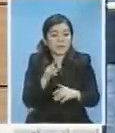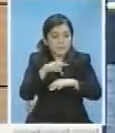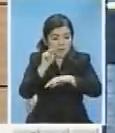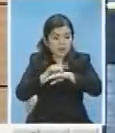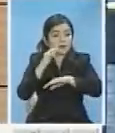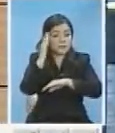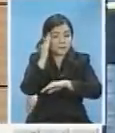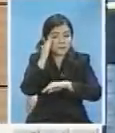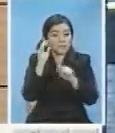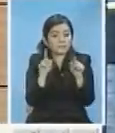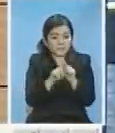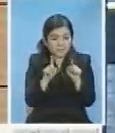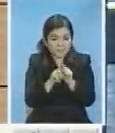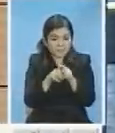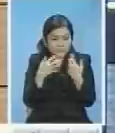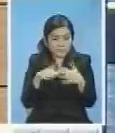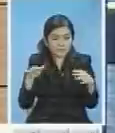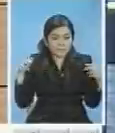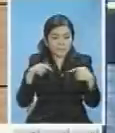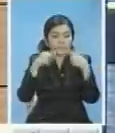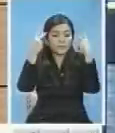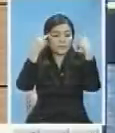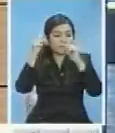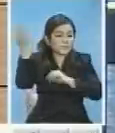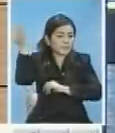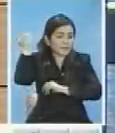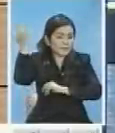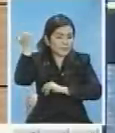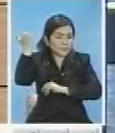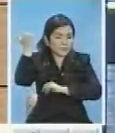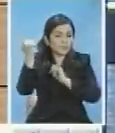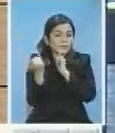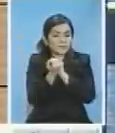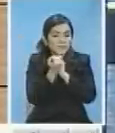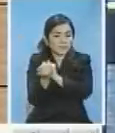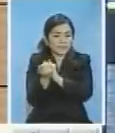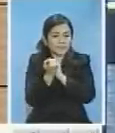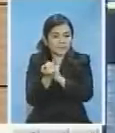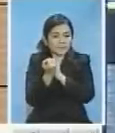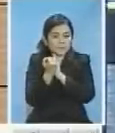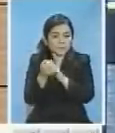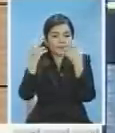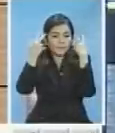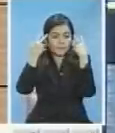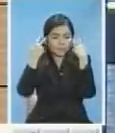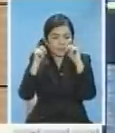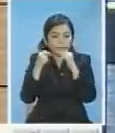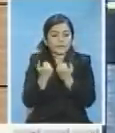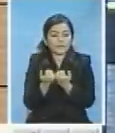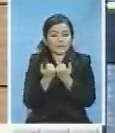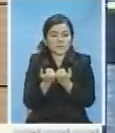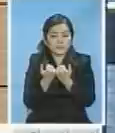ะครับว่าท่านอดีตนายกรัฐมนตรีซึ่งมีความสัมพันธ์ฉันพี่น้องกับนายกรัฐมนตรีคนปัจจุบันนั้น